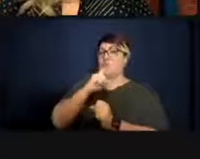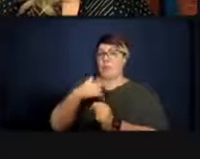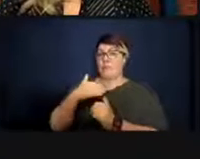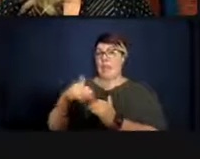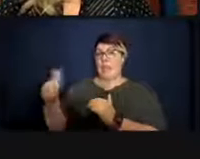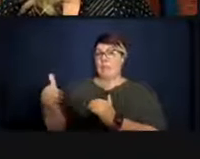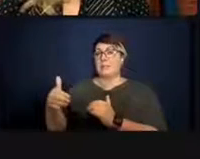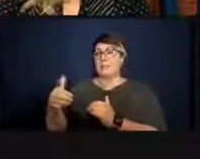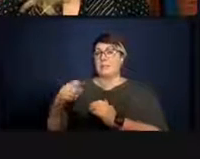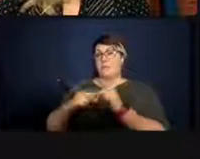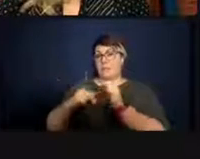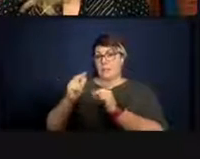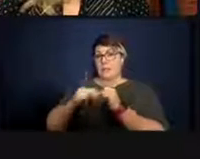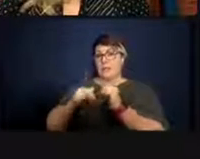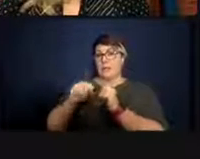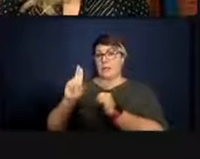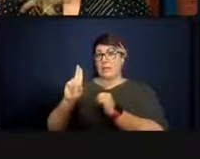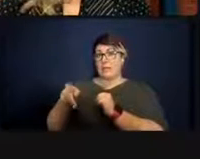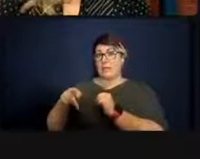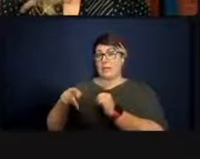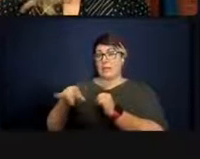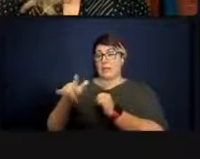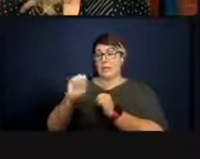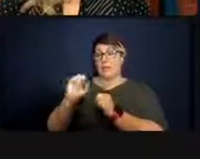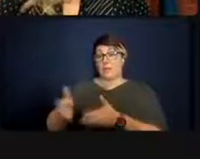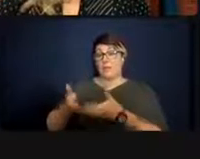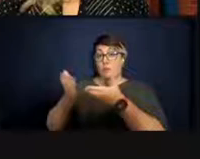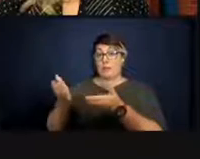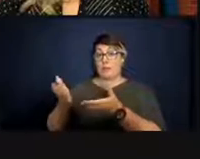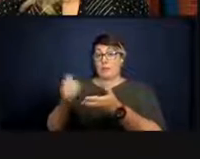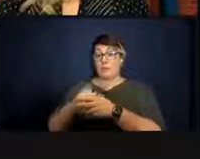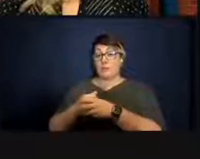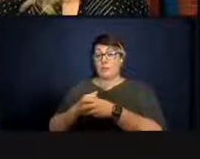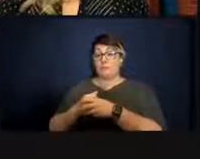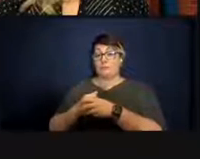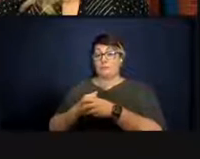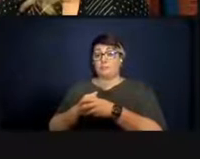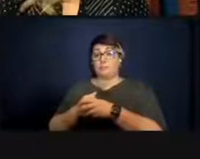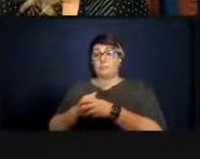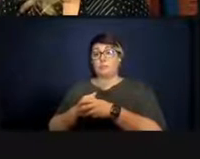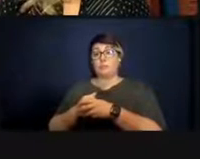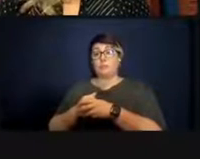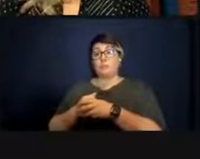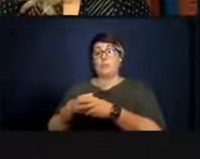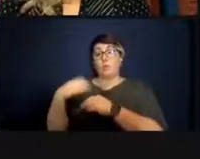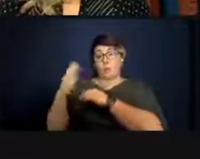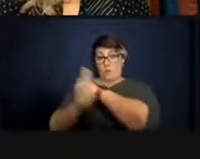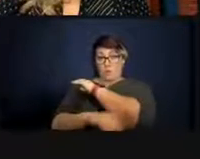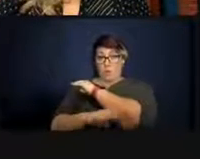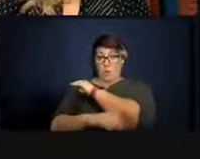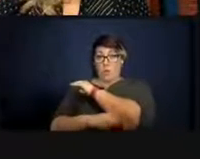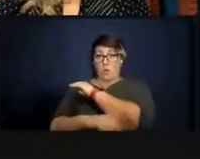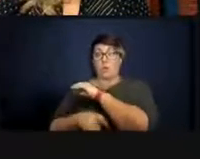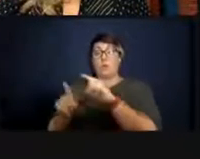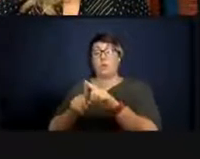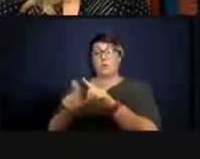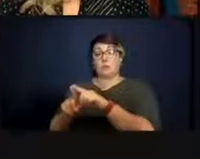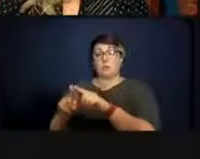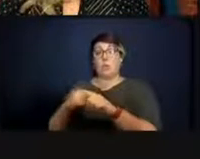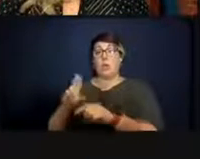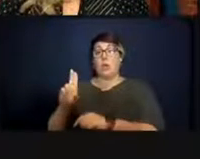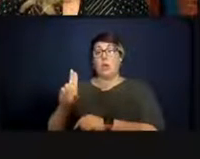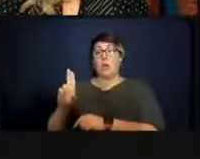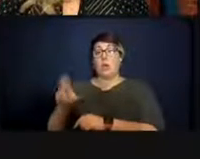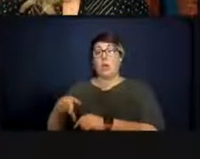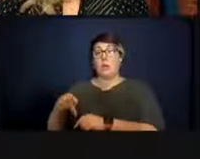أن يكون لدينا تحديثات إضافية حول المبنى. نحن أيضا في فصل الخريف سنقدم لكم